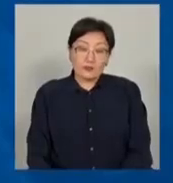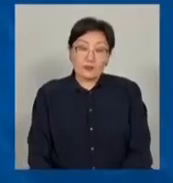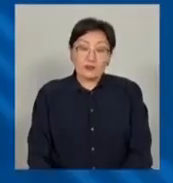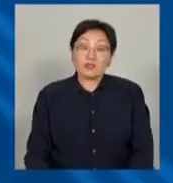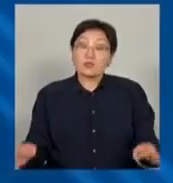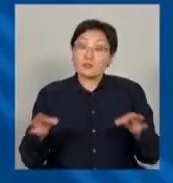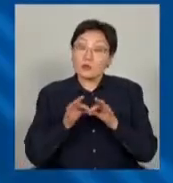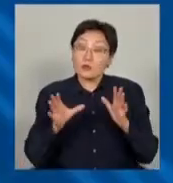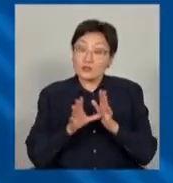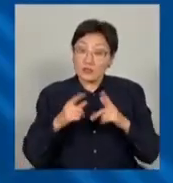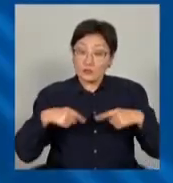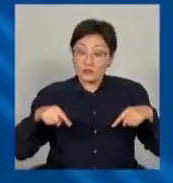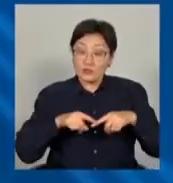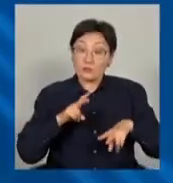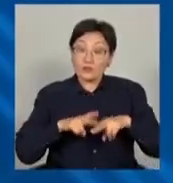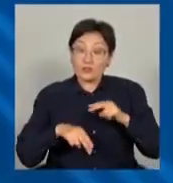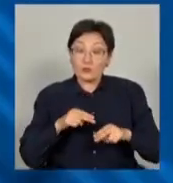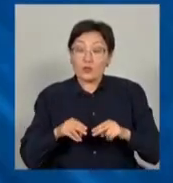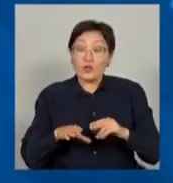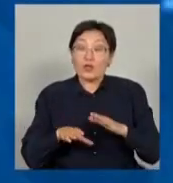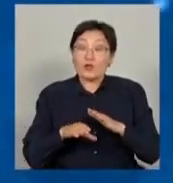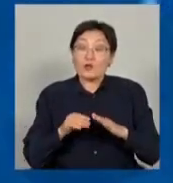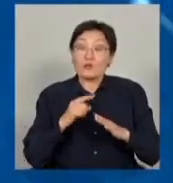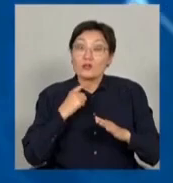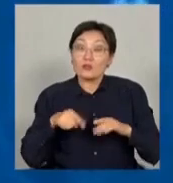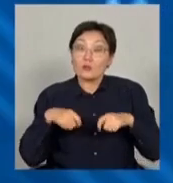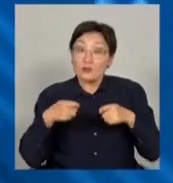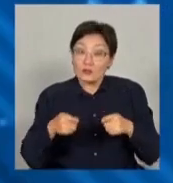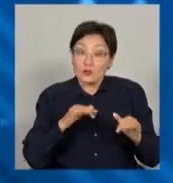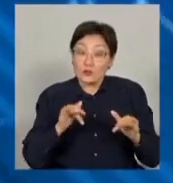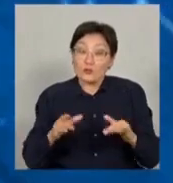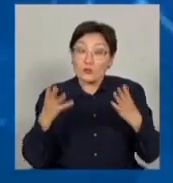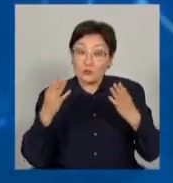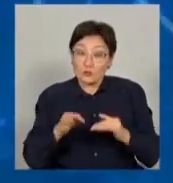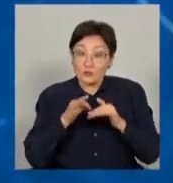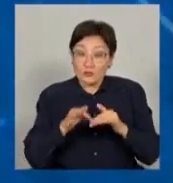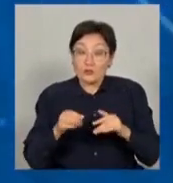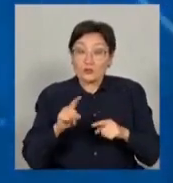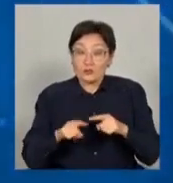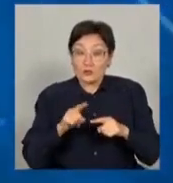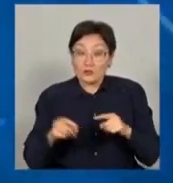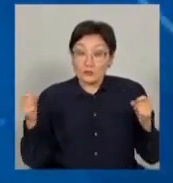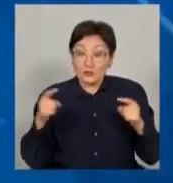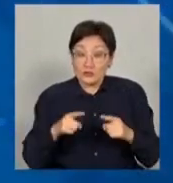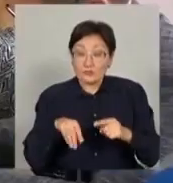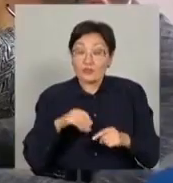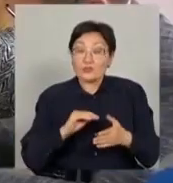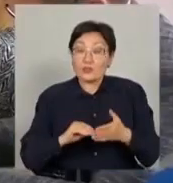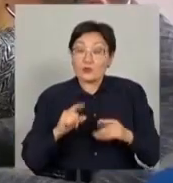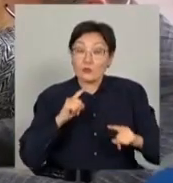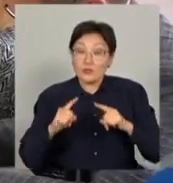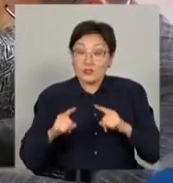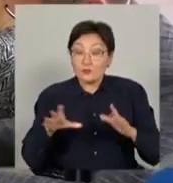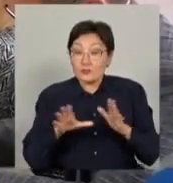Atom elektrostansiyasının kurulusuna qatısta referendum ötetin kün tayauda belgülü bolmaq. Bu turala bağ ökülderine arnalgan baspasöz